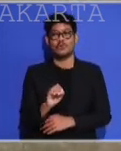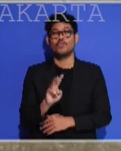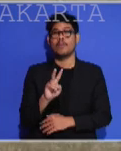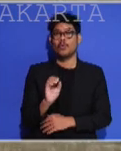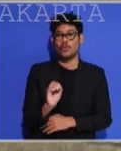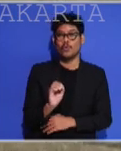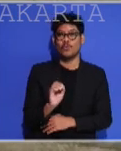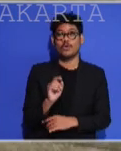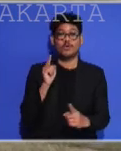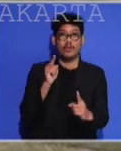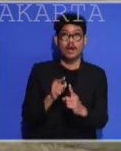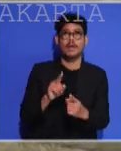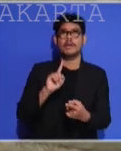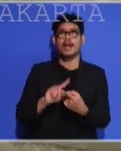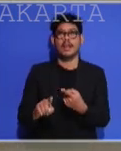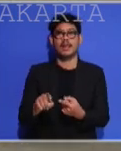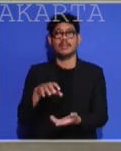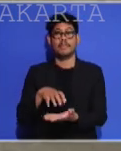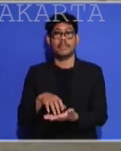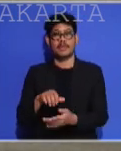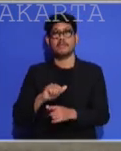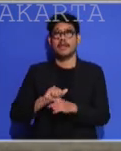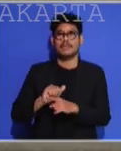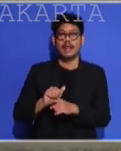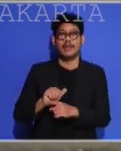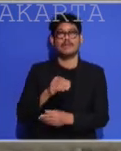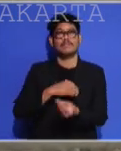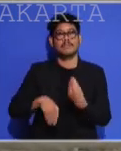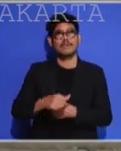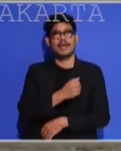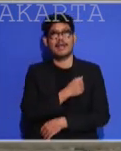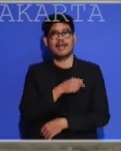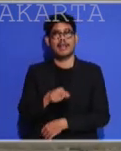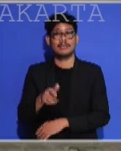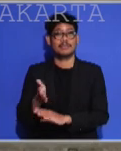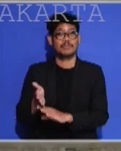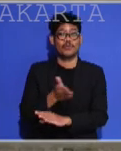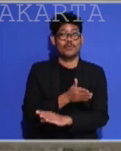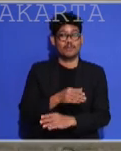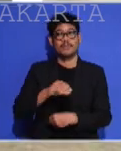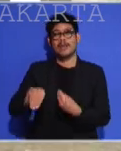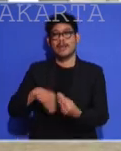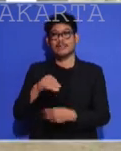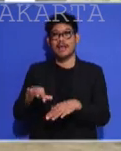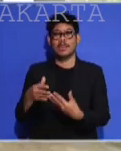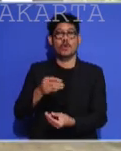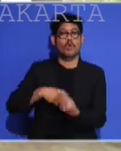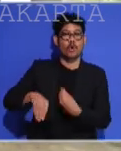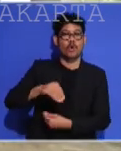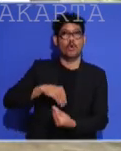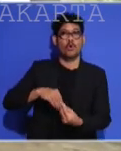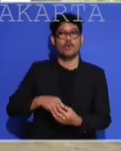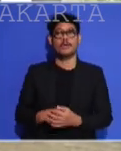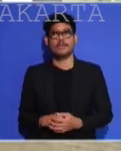kangge nepangaken lan srana gladen haji saderengipun nindakaken umroh menapa dene haji. Ing papan menika ugi dipun sangkepi